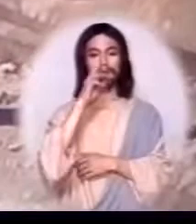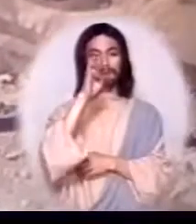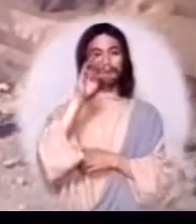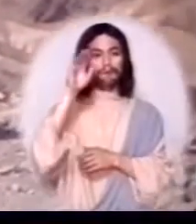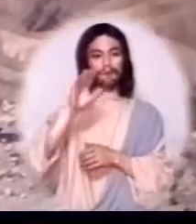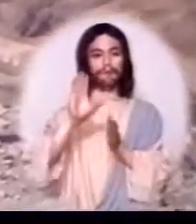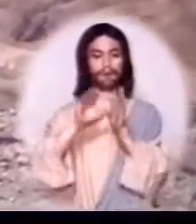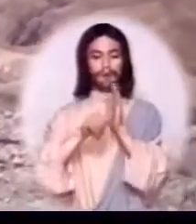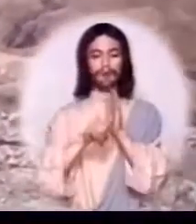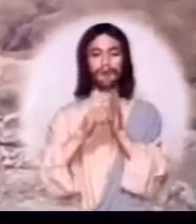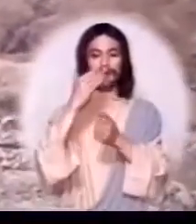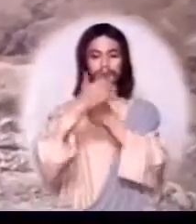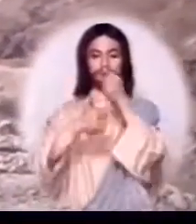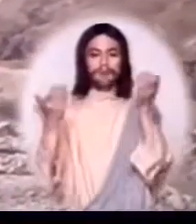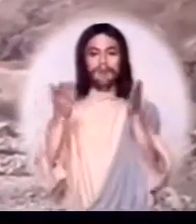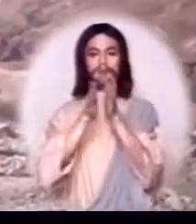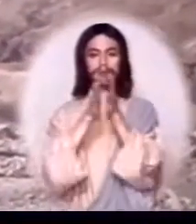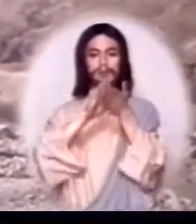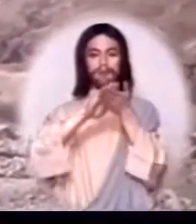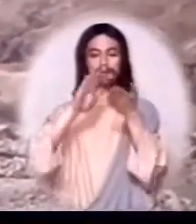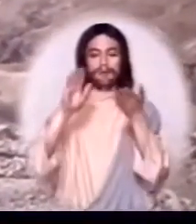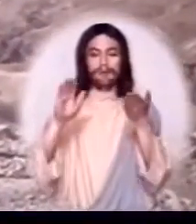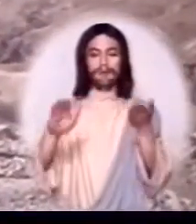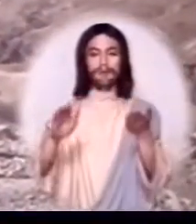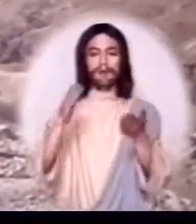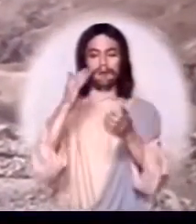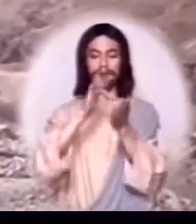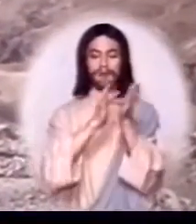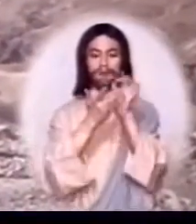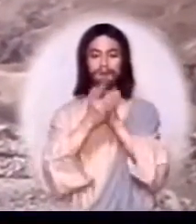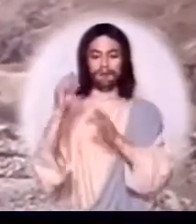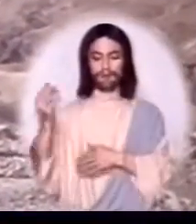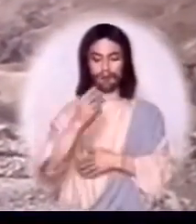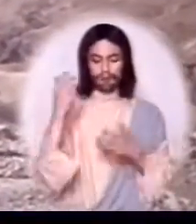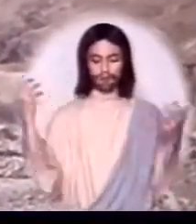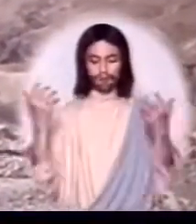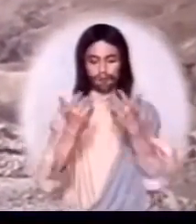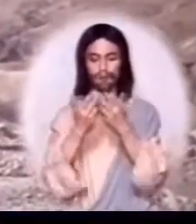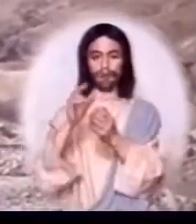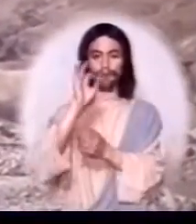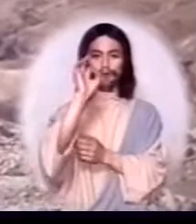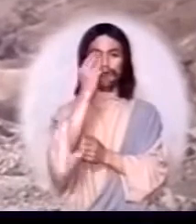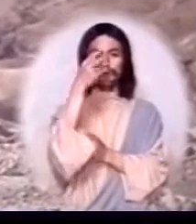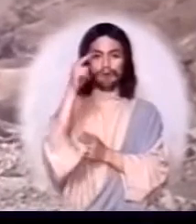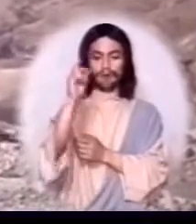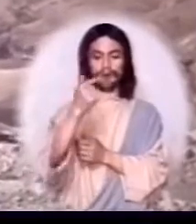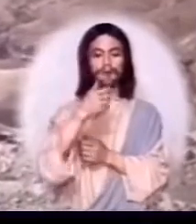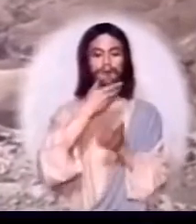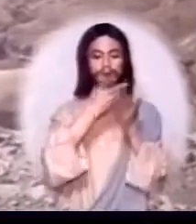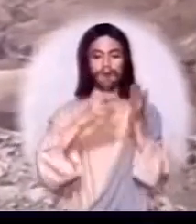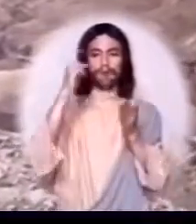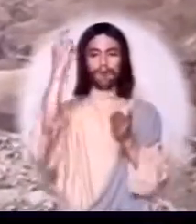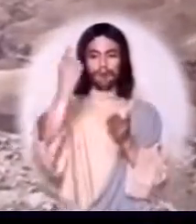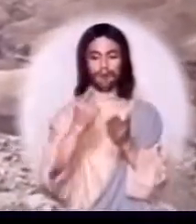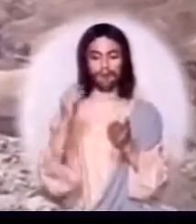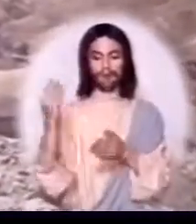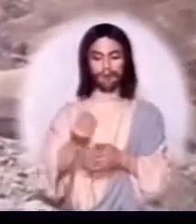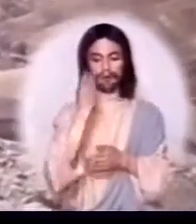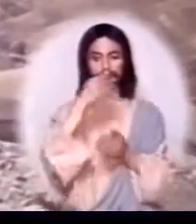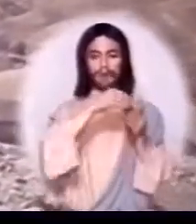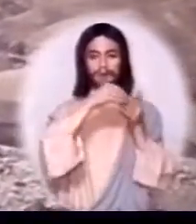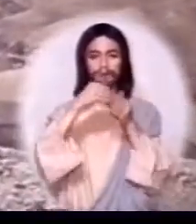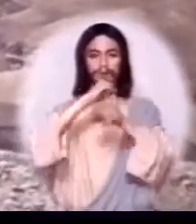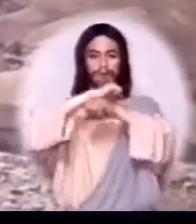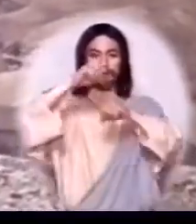예수님은 서른 살쯤 되셨을 때 하나님의 일을 시작하셨습니다. 그는 성령이 충만하여 요단강에서 돌아오셨고 성령님의